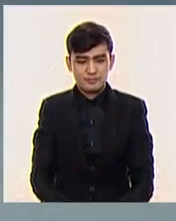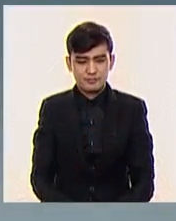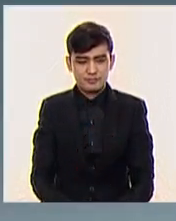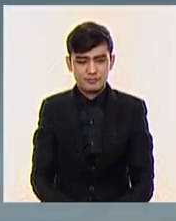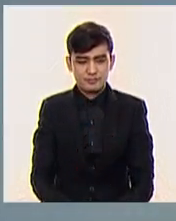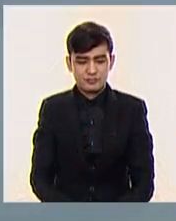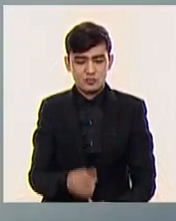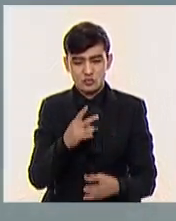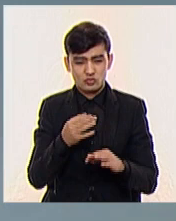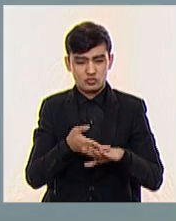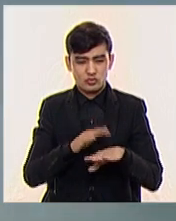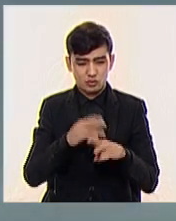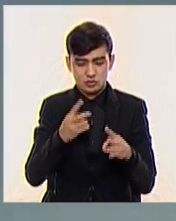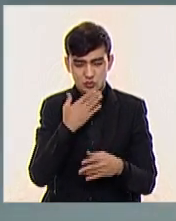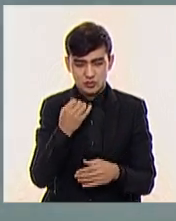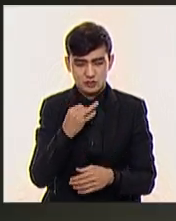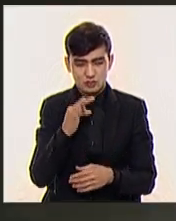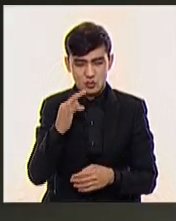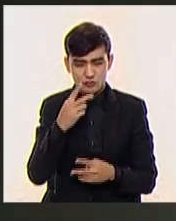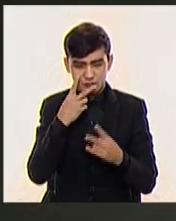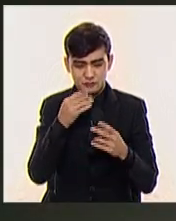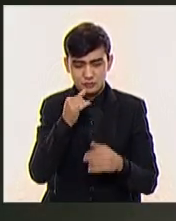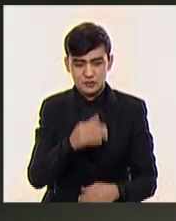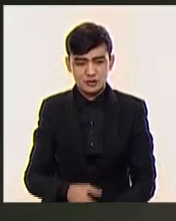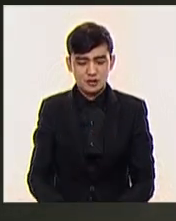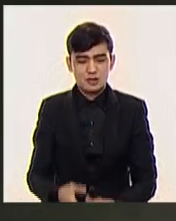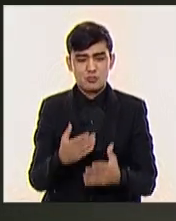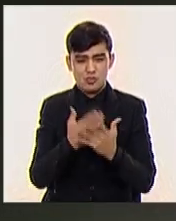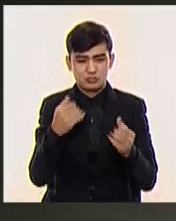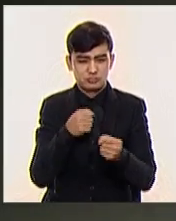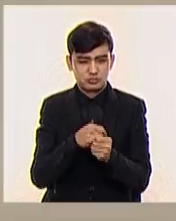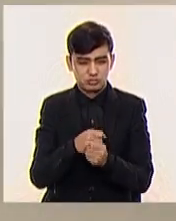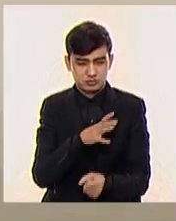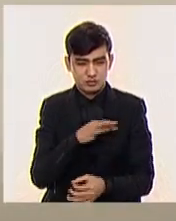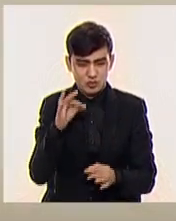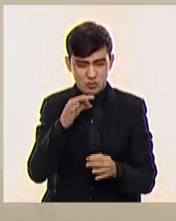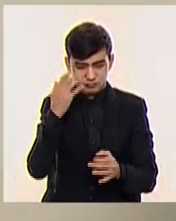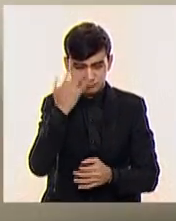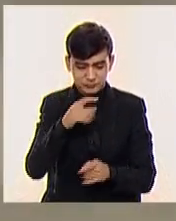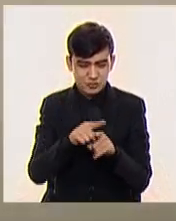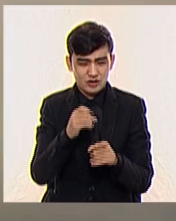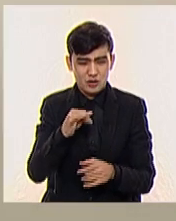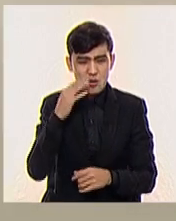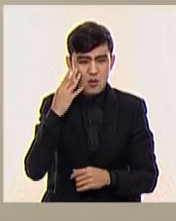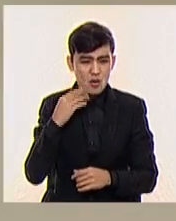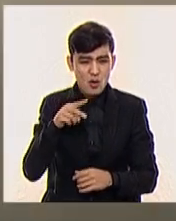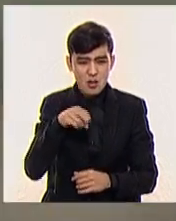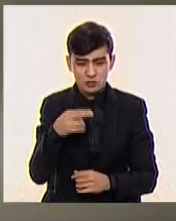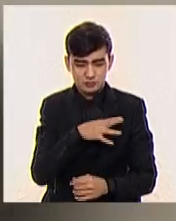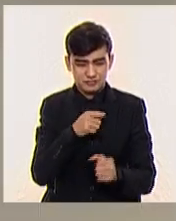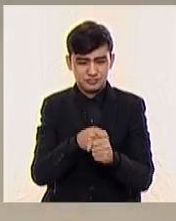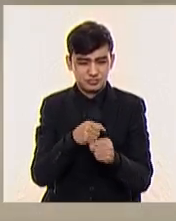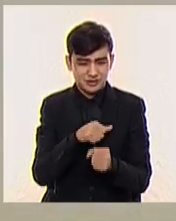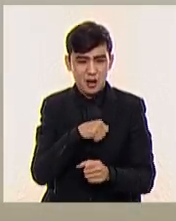не тяжелый. Видимость нулевая. Большинство ДТП произошли из-за нулевой видимости и гололеда. Эта авария